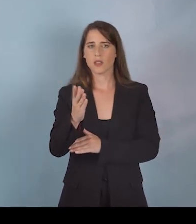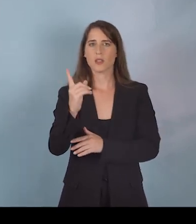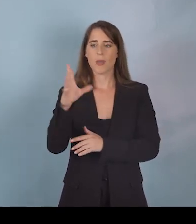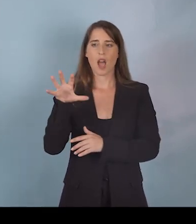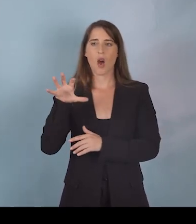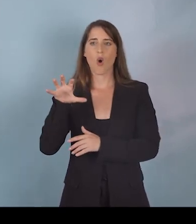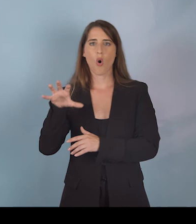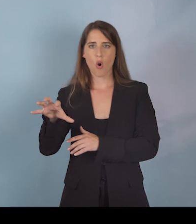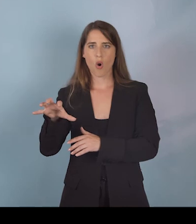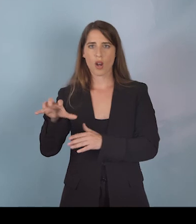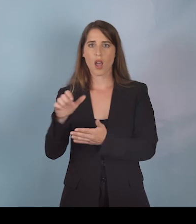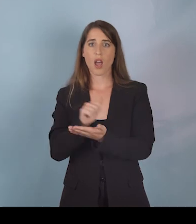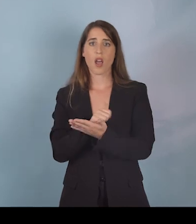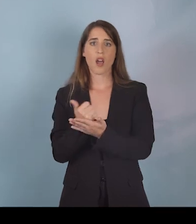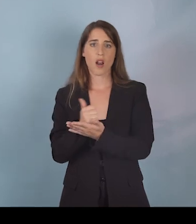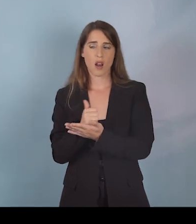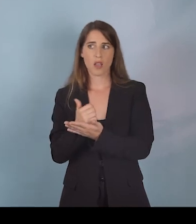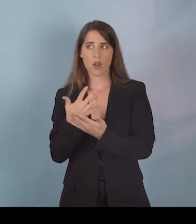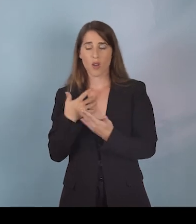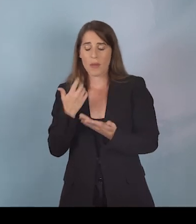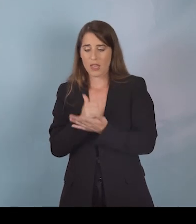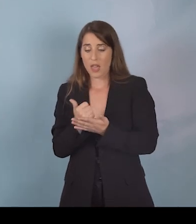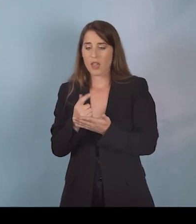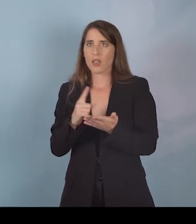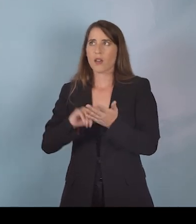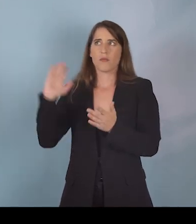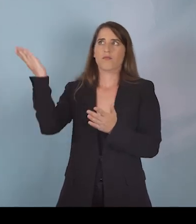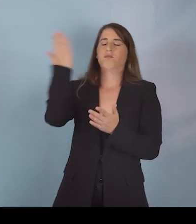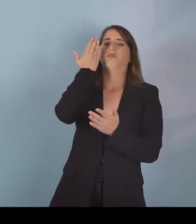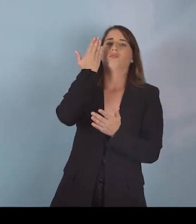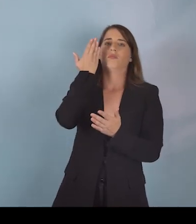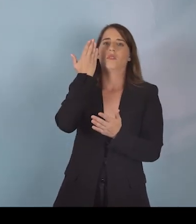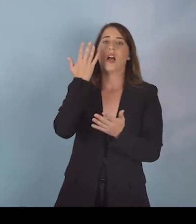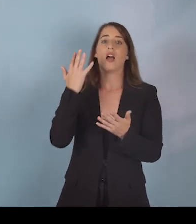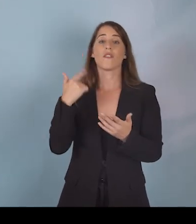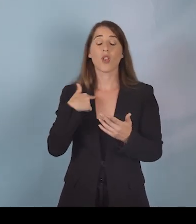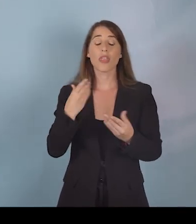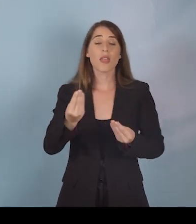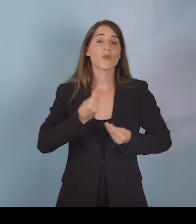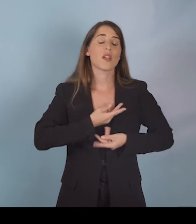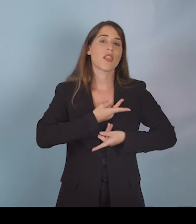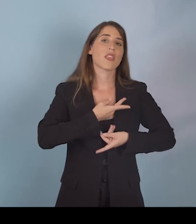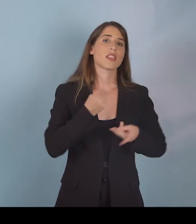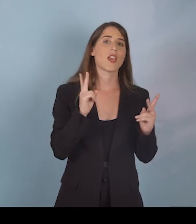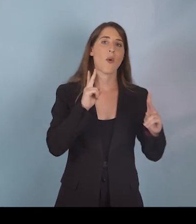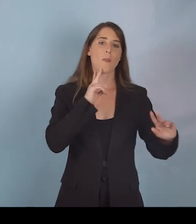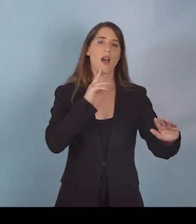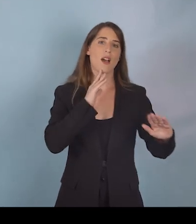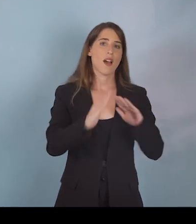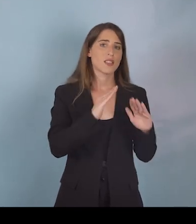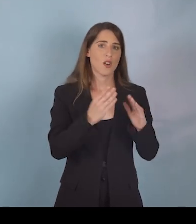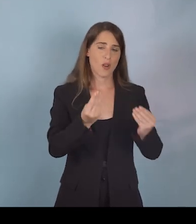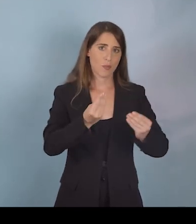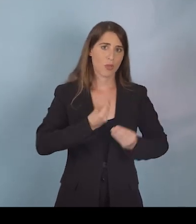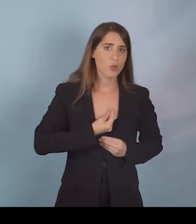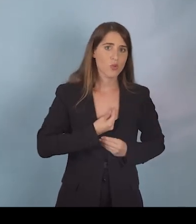χώρα δεν αρκεί για να πάρεις άσυλο, η ύπαρξη από την άλλη της πιθανότητας φυλάκισης και η